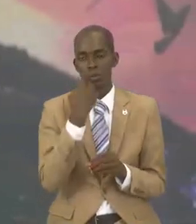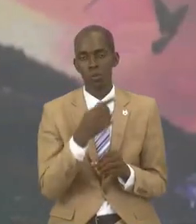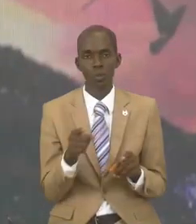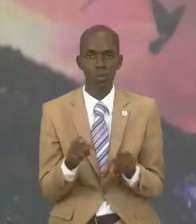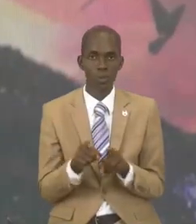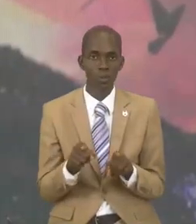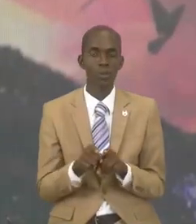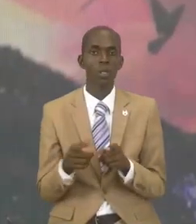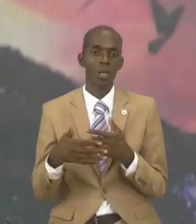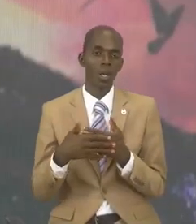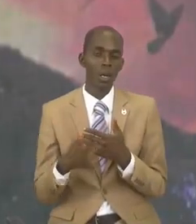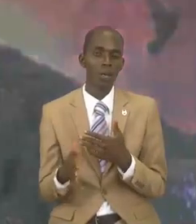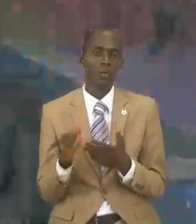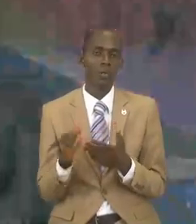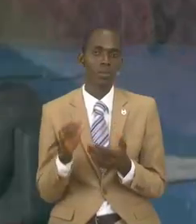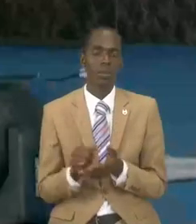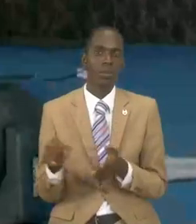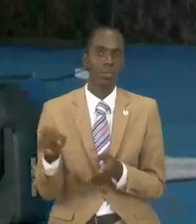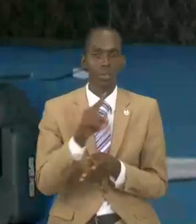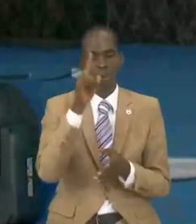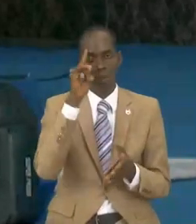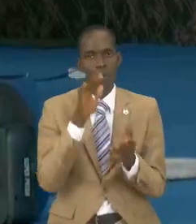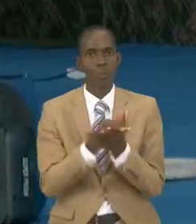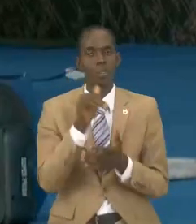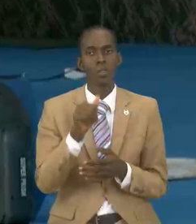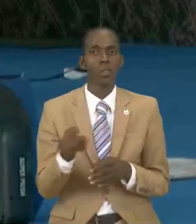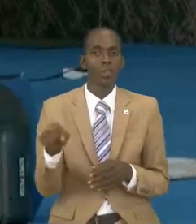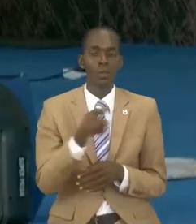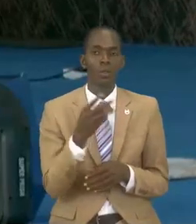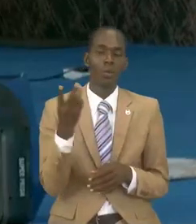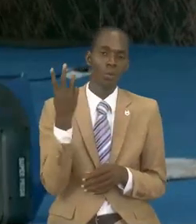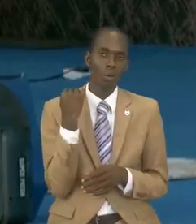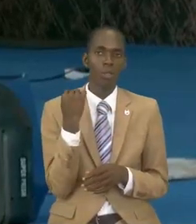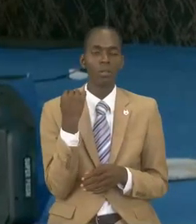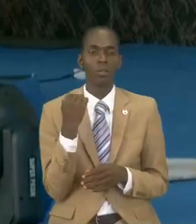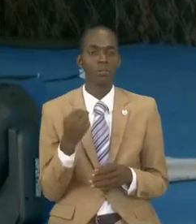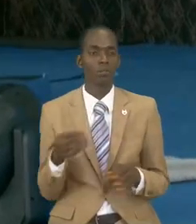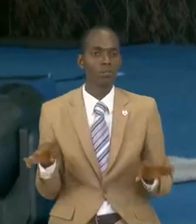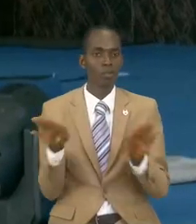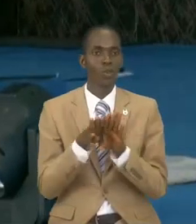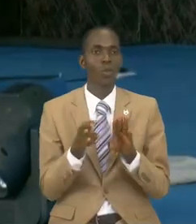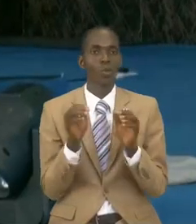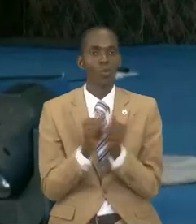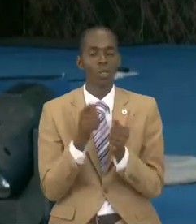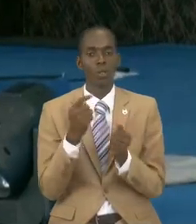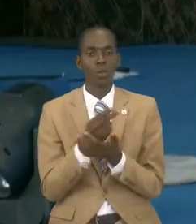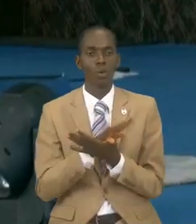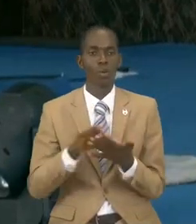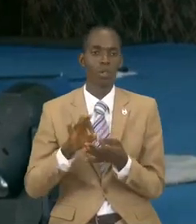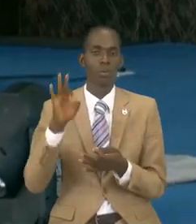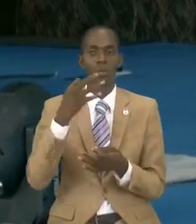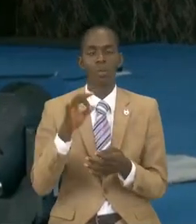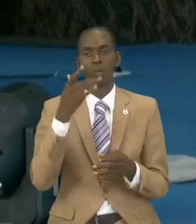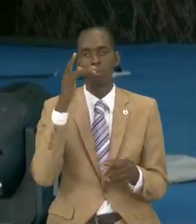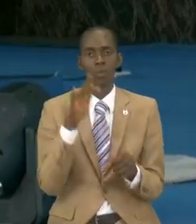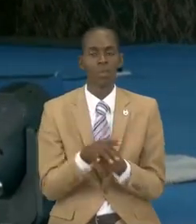lui, vous avez cru et vous avez été scellés du Saint-Esprit